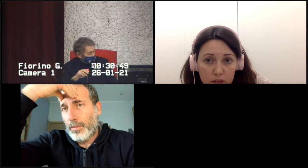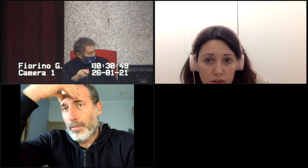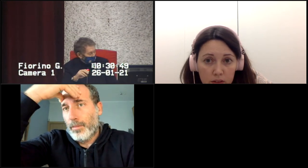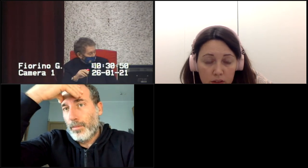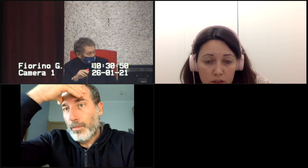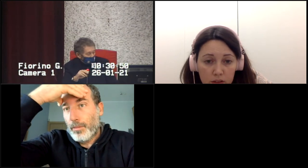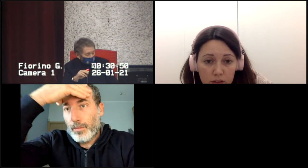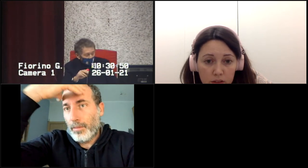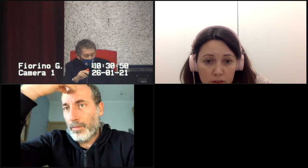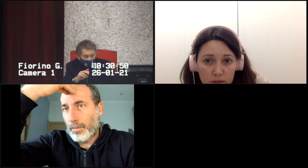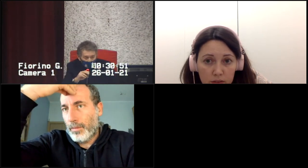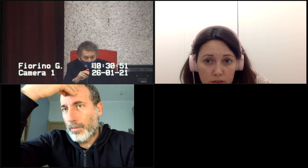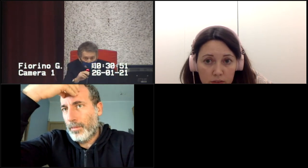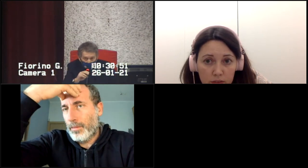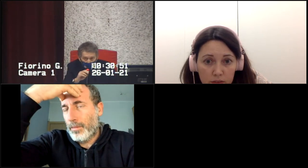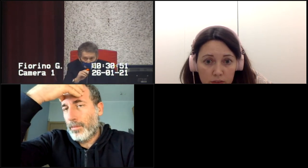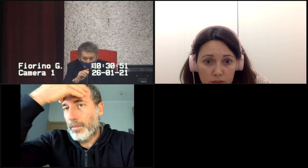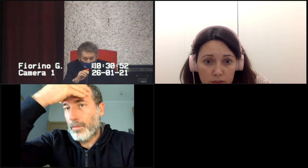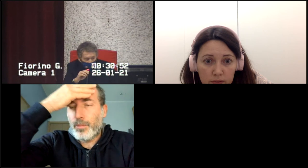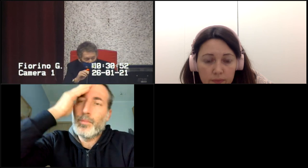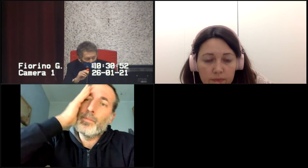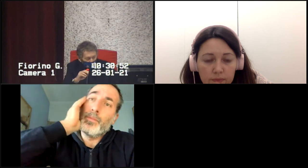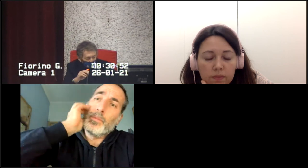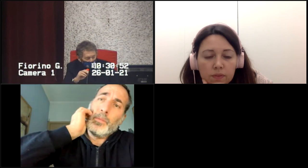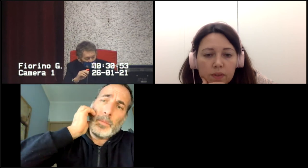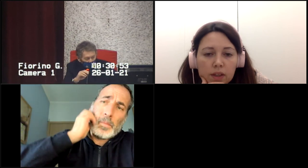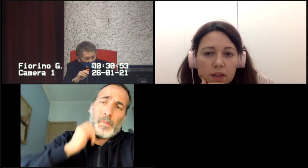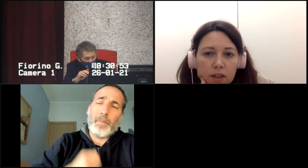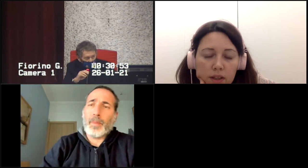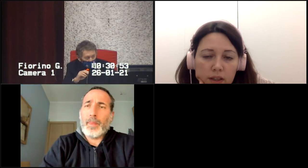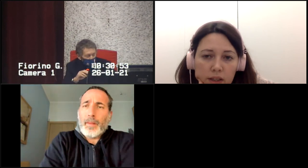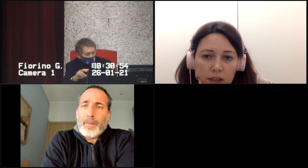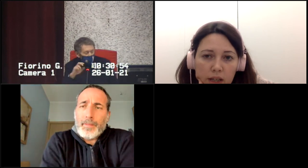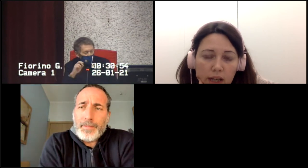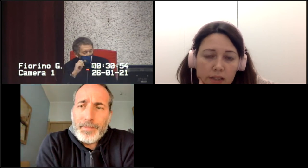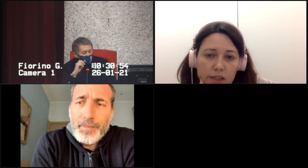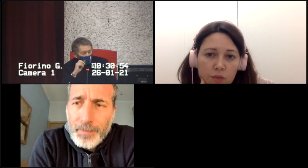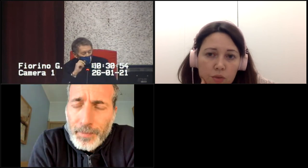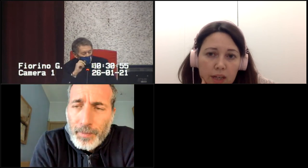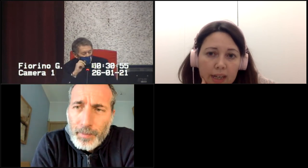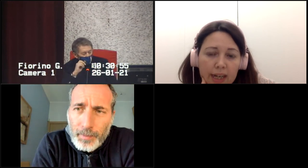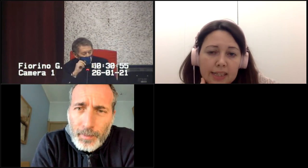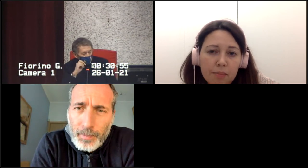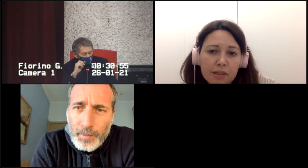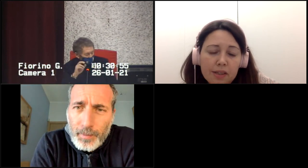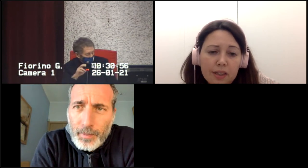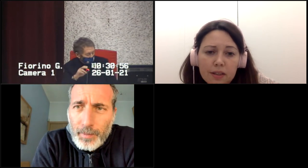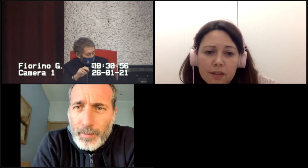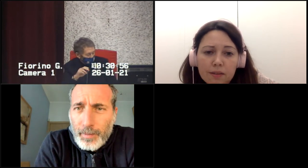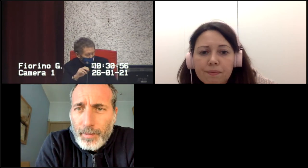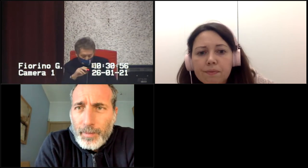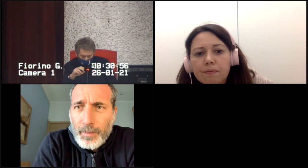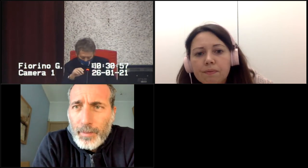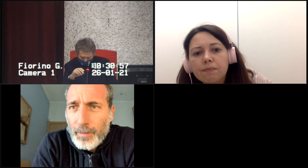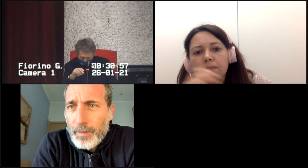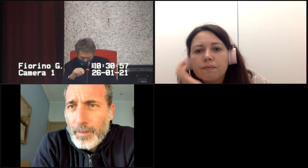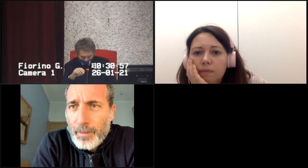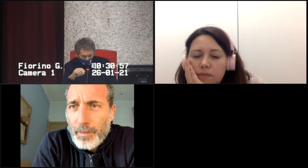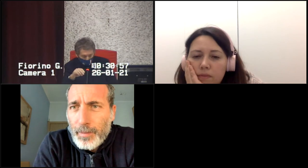6 astenuti. Da remoto, consigliera Perego? Astenuta, grazie Presidente.